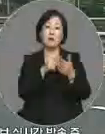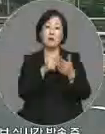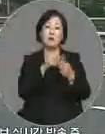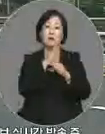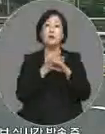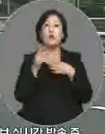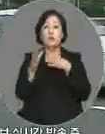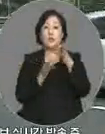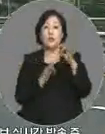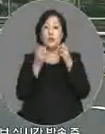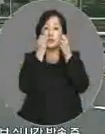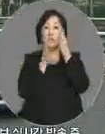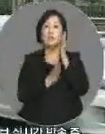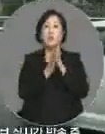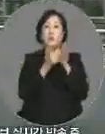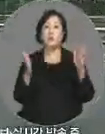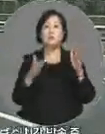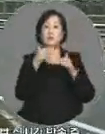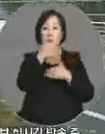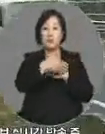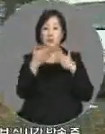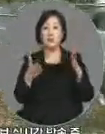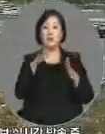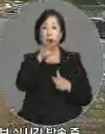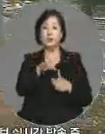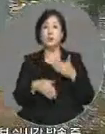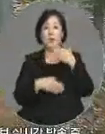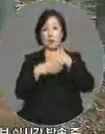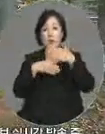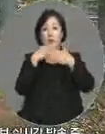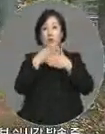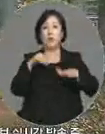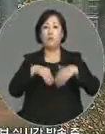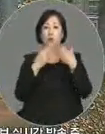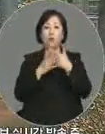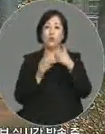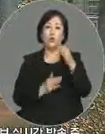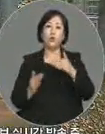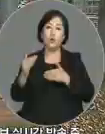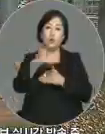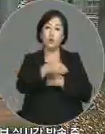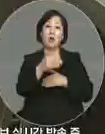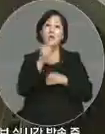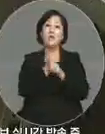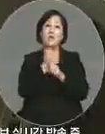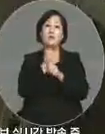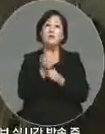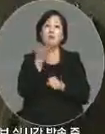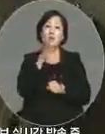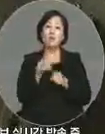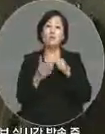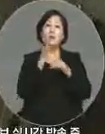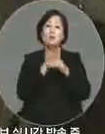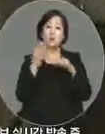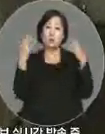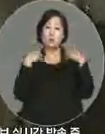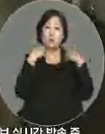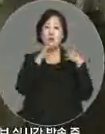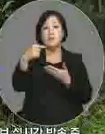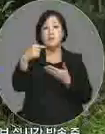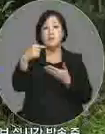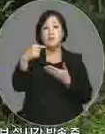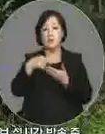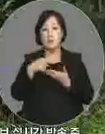상업지구와 혁신도시 아파트 단지 사이가 법면에 막혀 모두가 먼 길로 우회해야 했지만 중구청이 주민 제안을